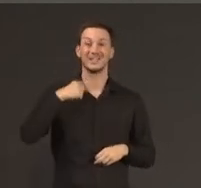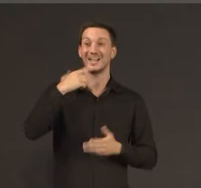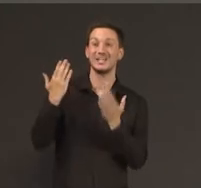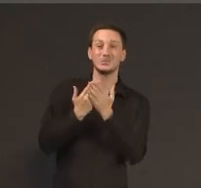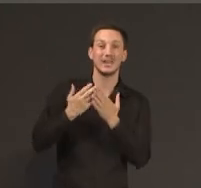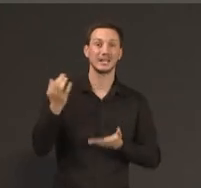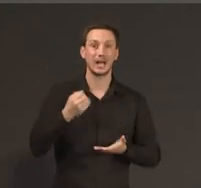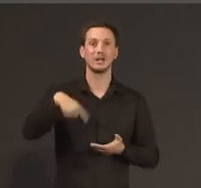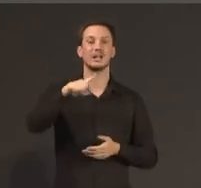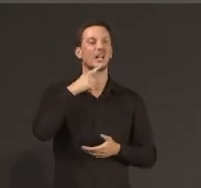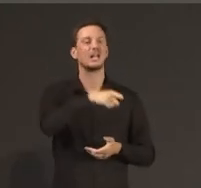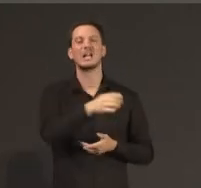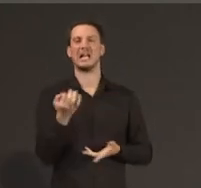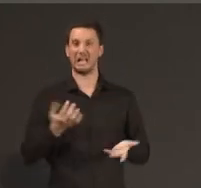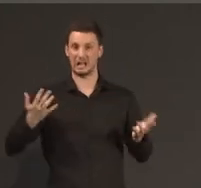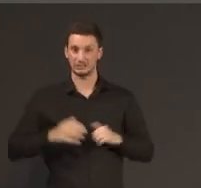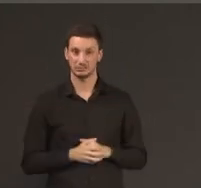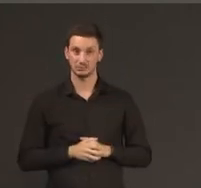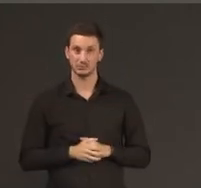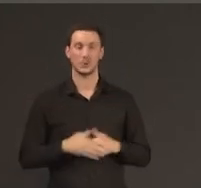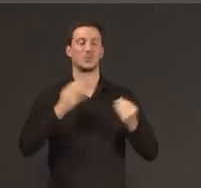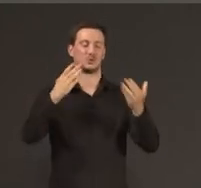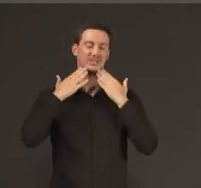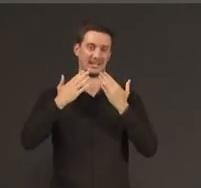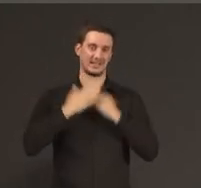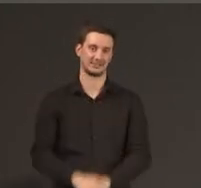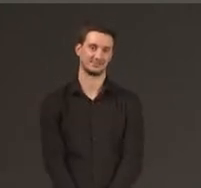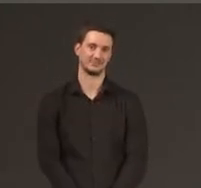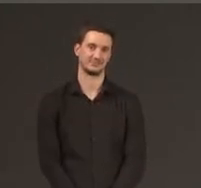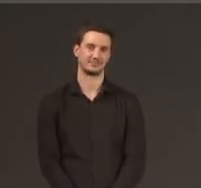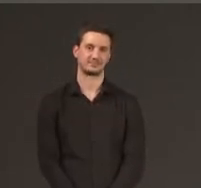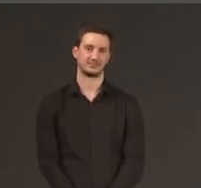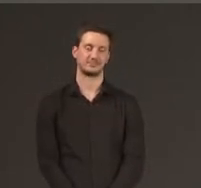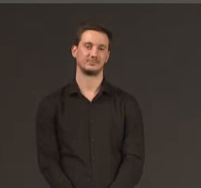estudiem, què és això? Moltes gràcies.